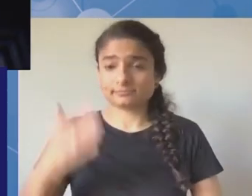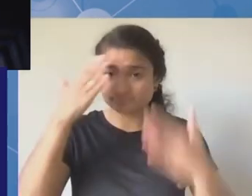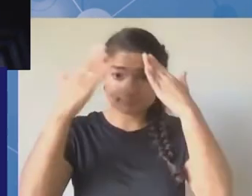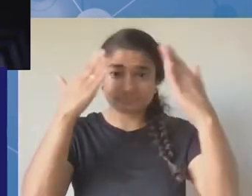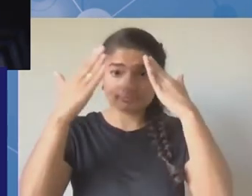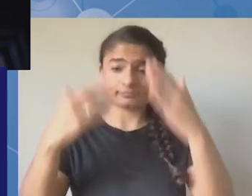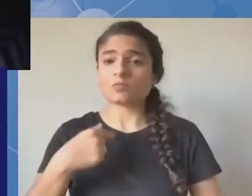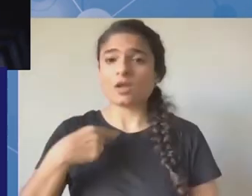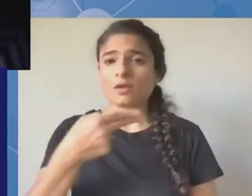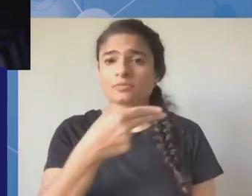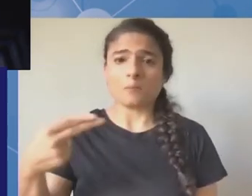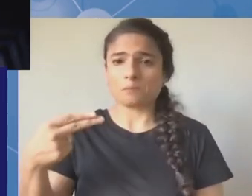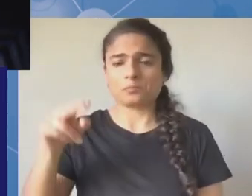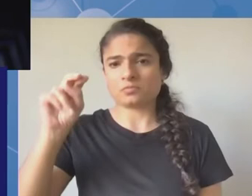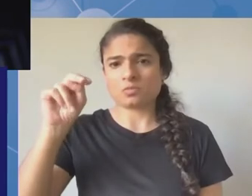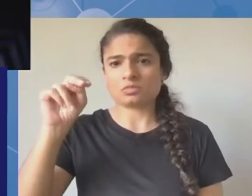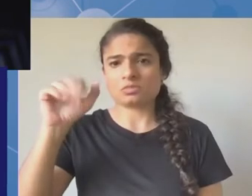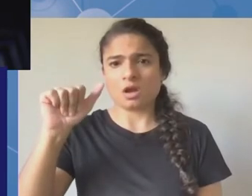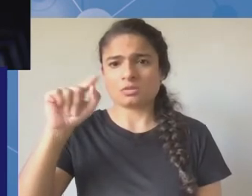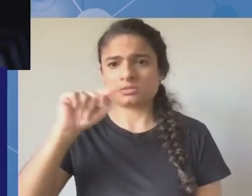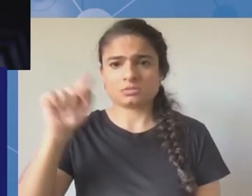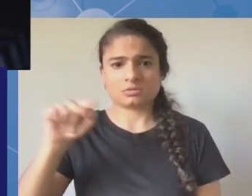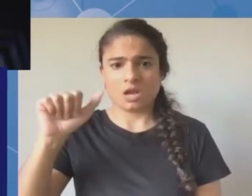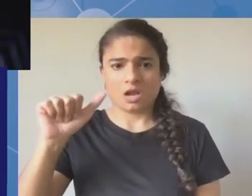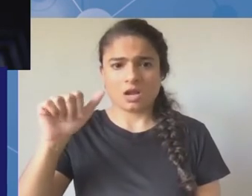اسمي نازر كلاس، أنا من تنزانيا.